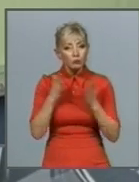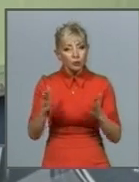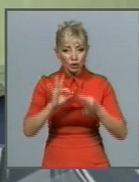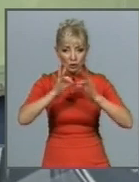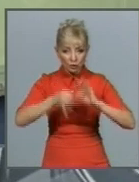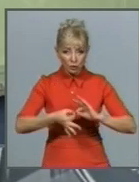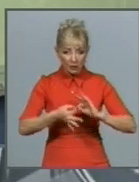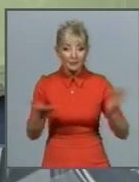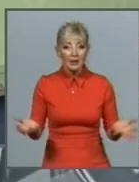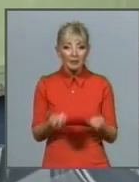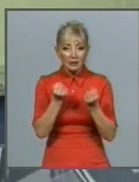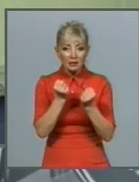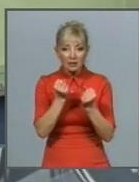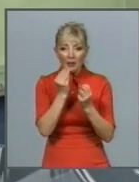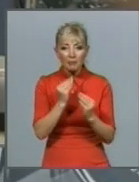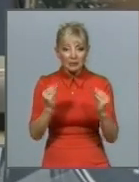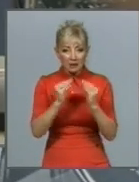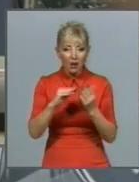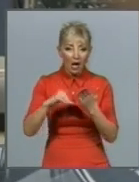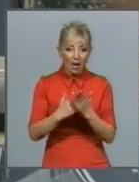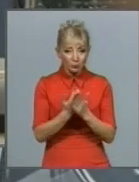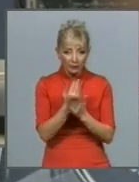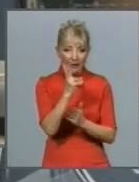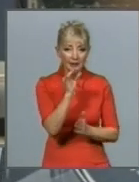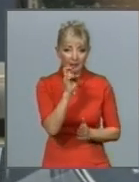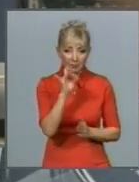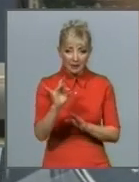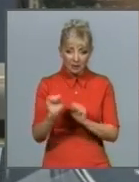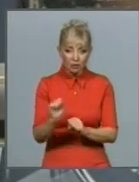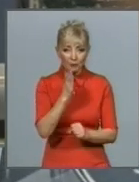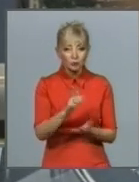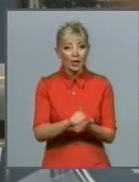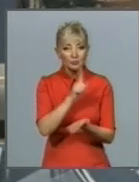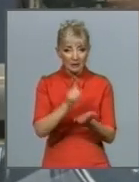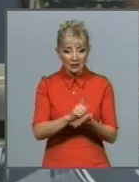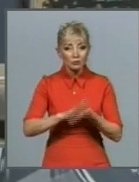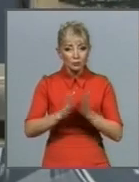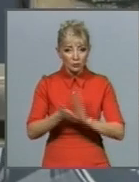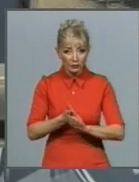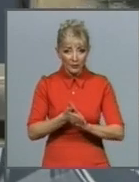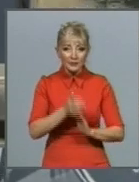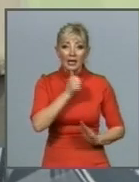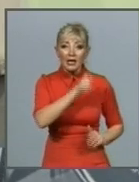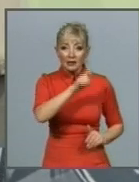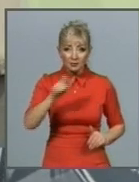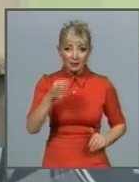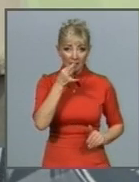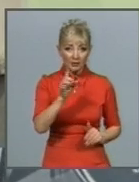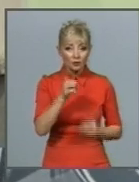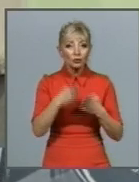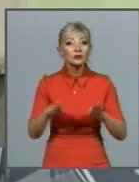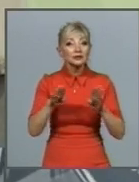складною. Підтримка і постійне оновлення засобів кіберзахисту буде обов'язковою умовою. Експерти зазначають, що